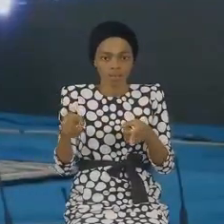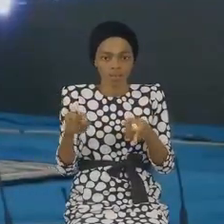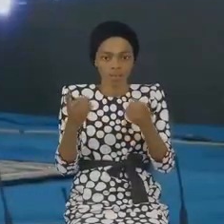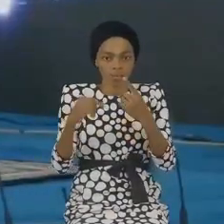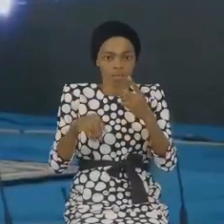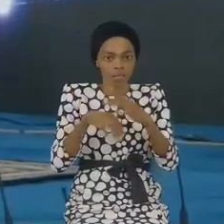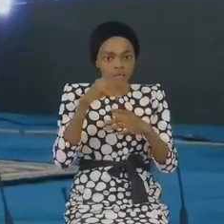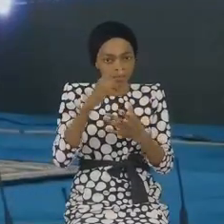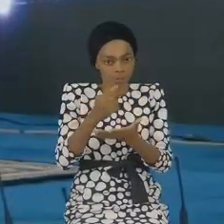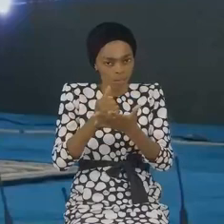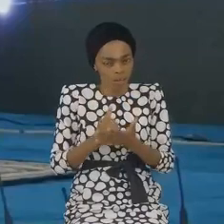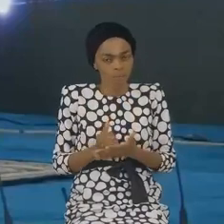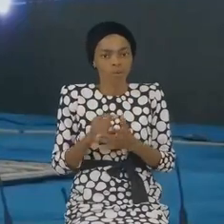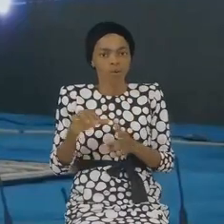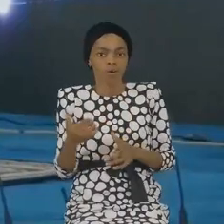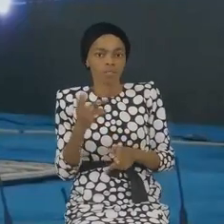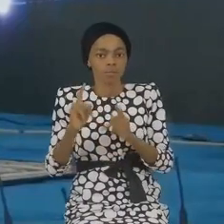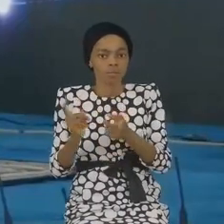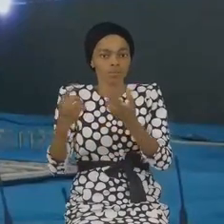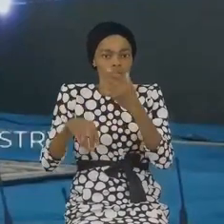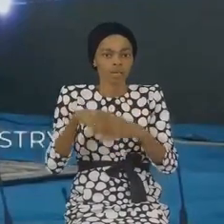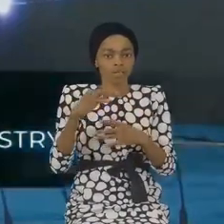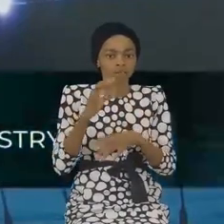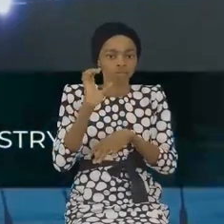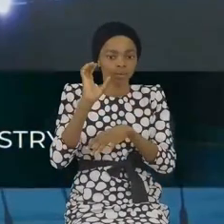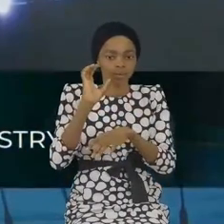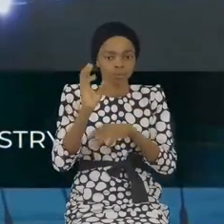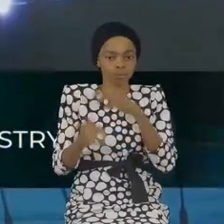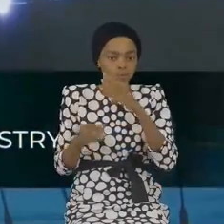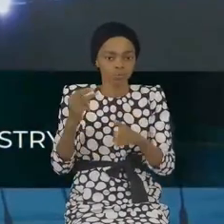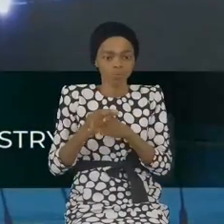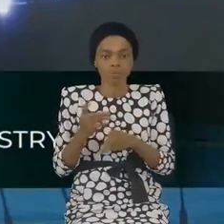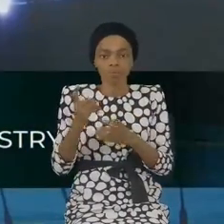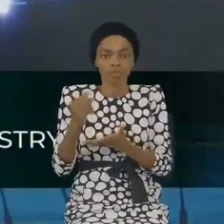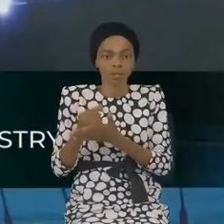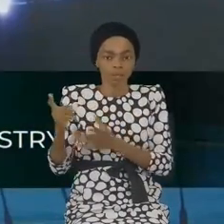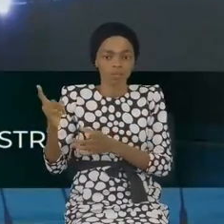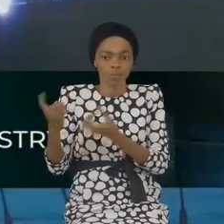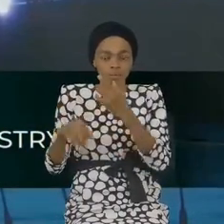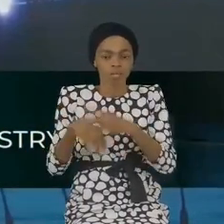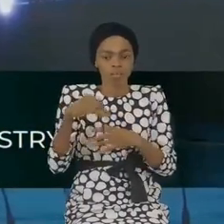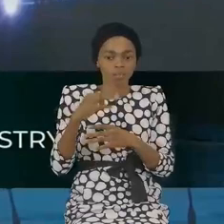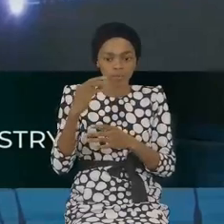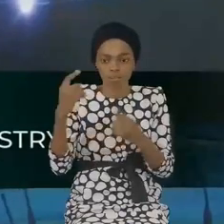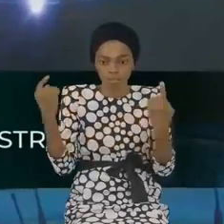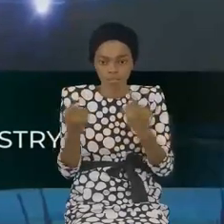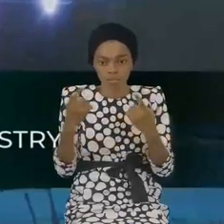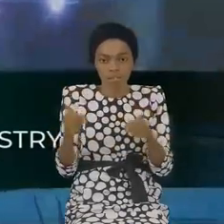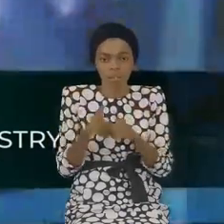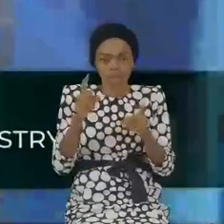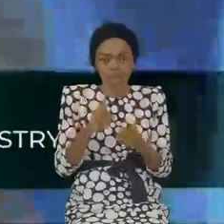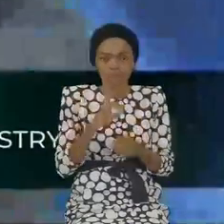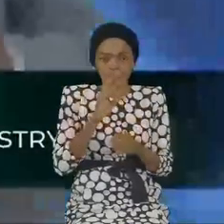à sortir du monde, à sortir d'Égypte, à sortir du péché. Et comme ils traversent